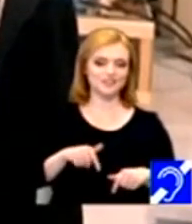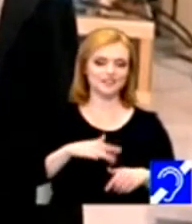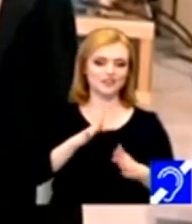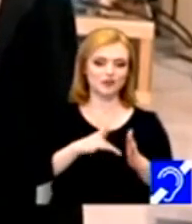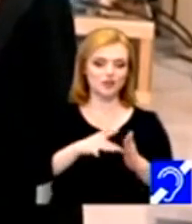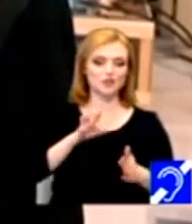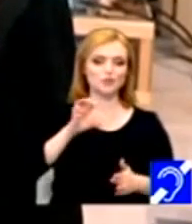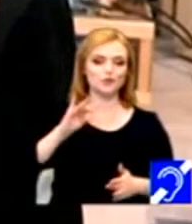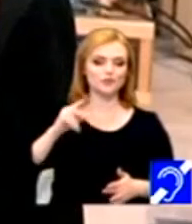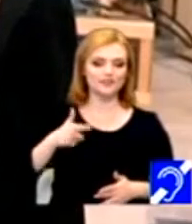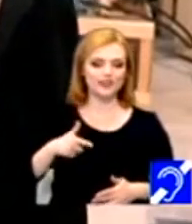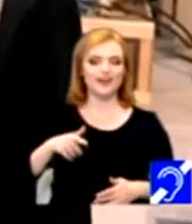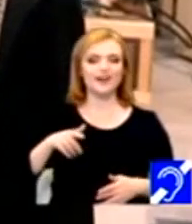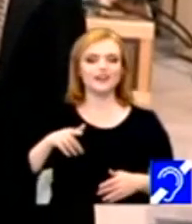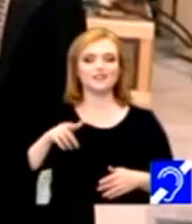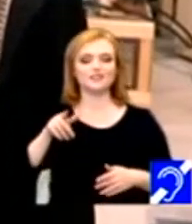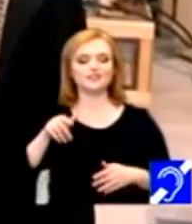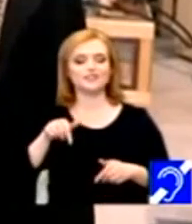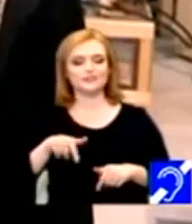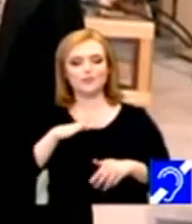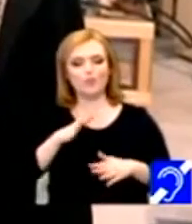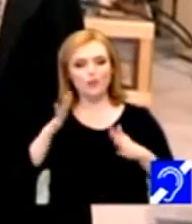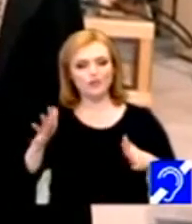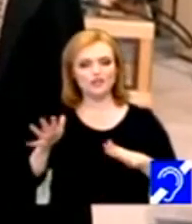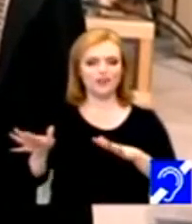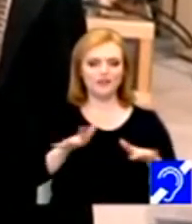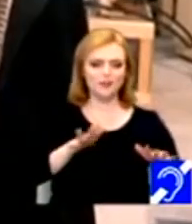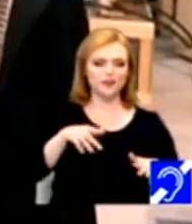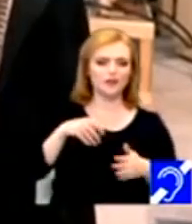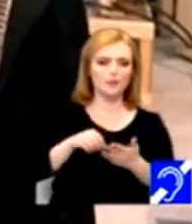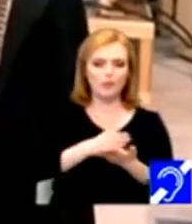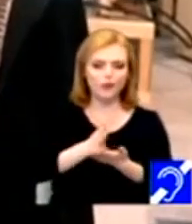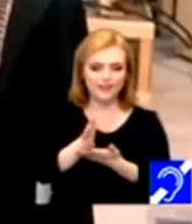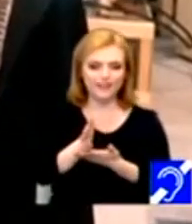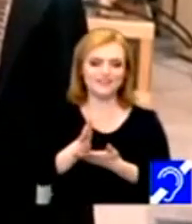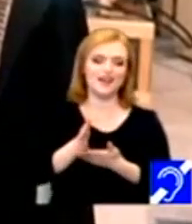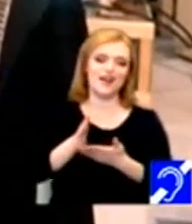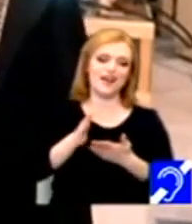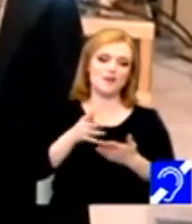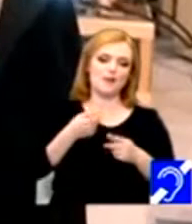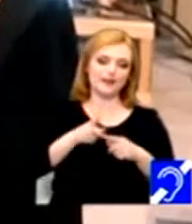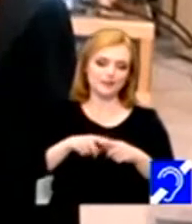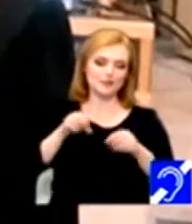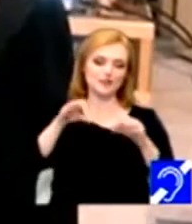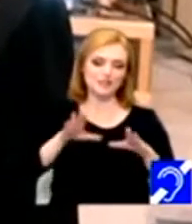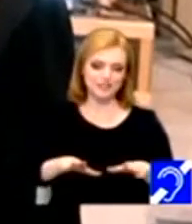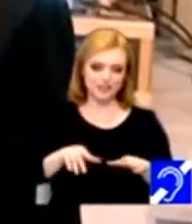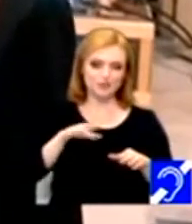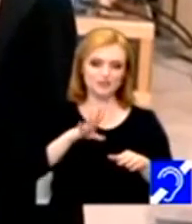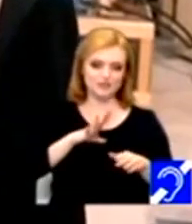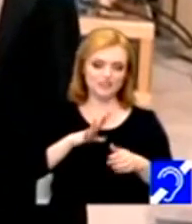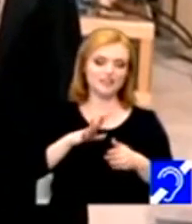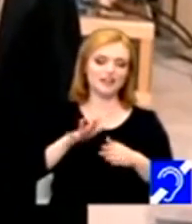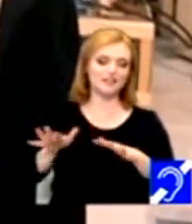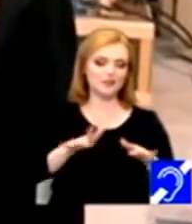în evenimente politice, în negocieri, dar și în evenimente culturale. Și ce poate să fie mai